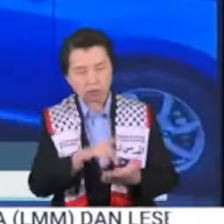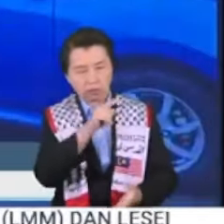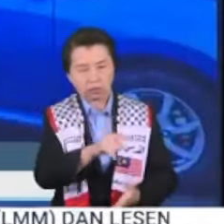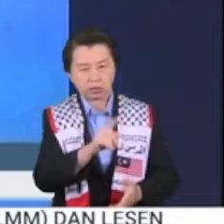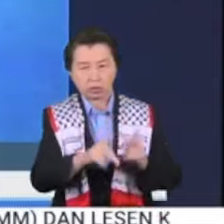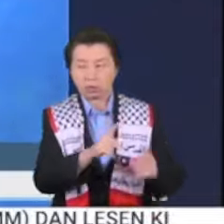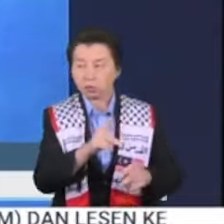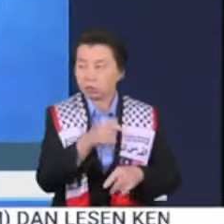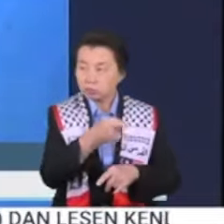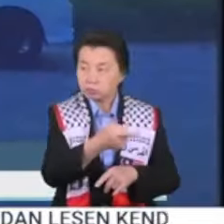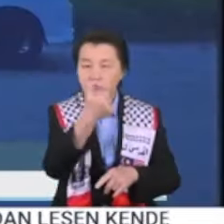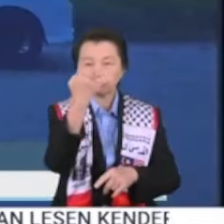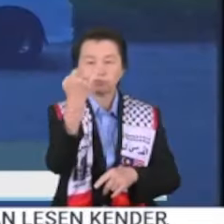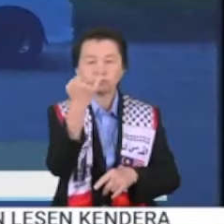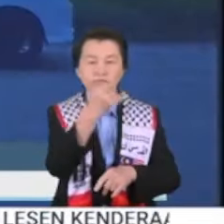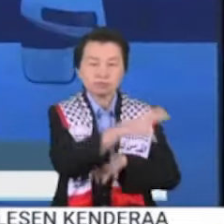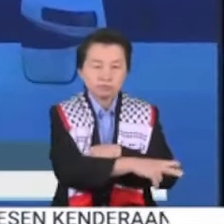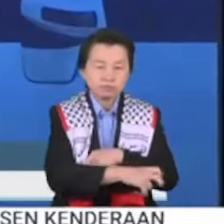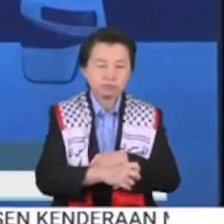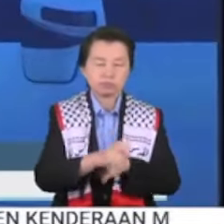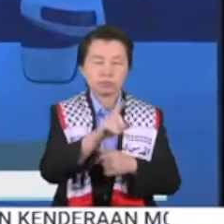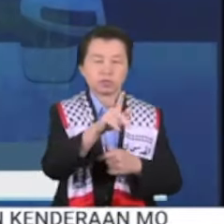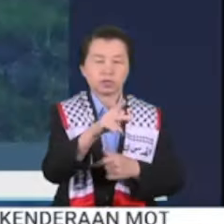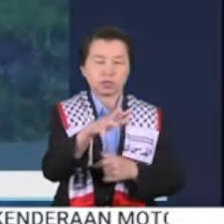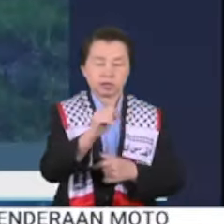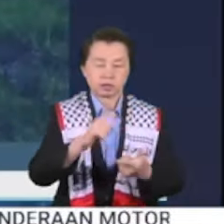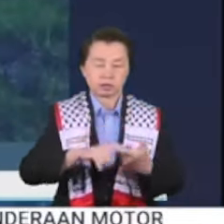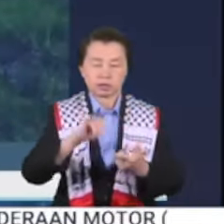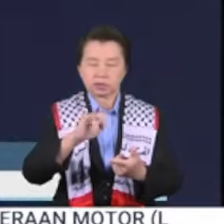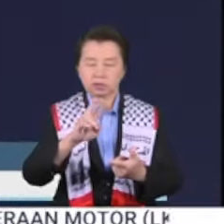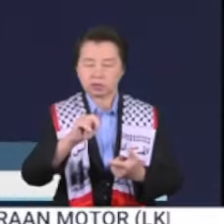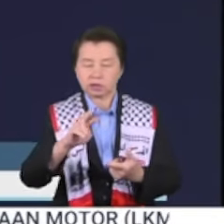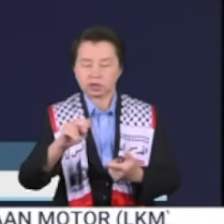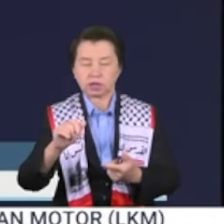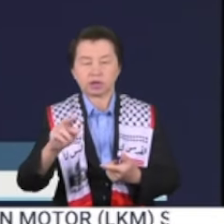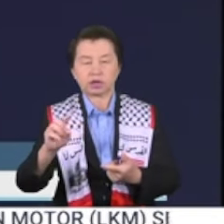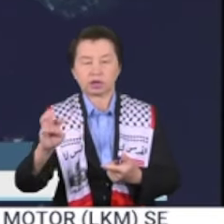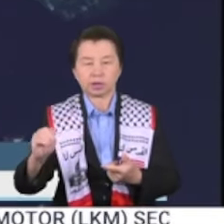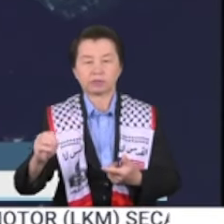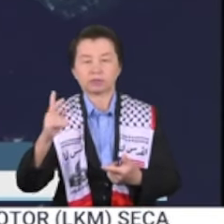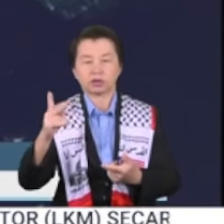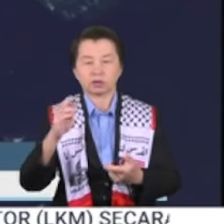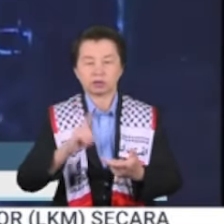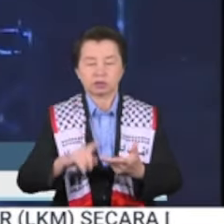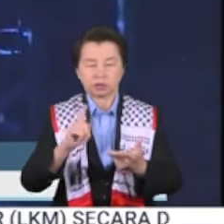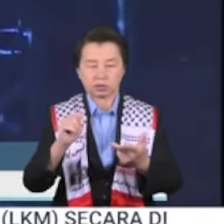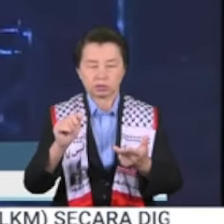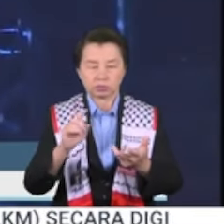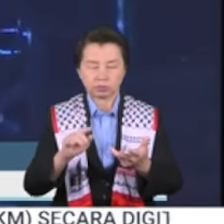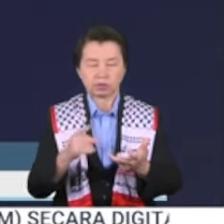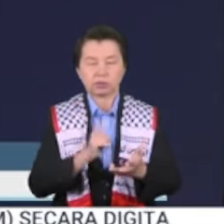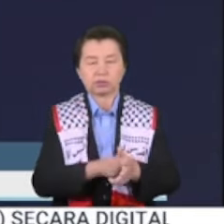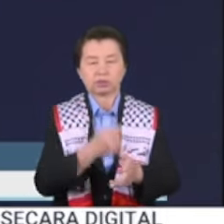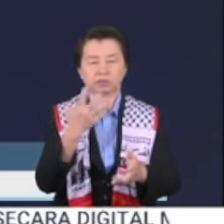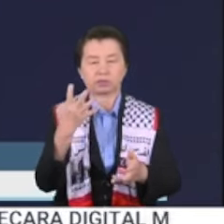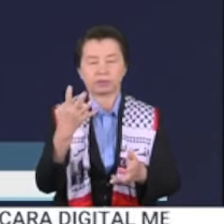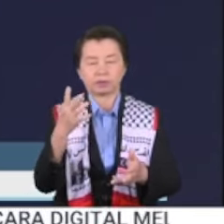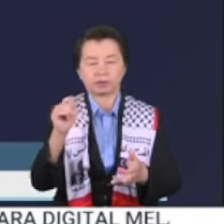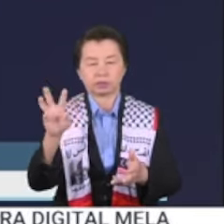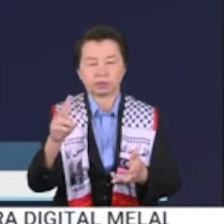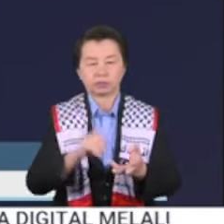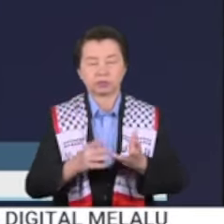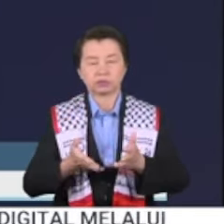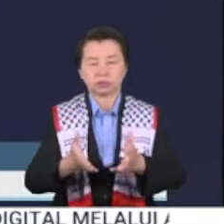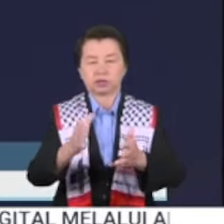menjadi tumpuan kegiatan tersebut iaitu Likas dan Inanam di daerah Kota Kinabalu, Tanjung Batu, Batu Empat Tawau dan